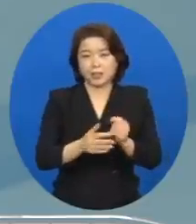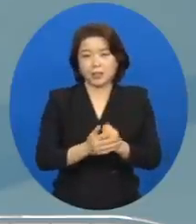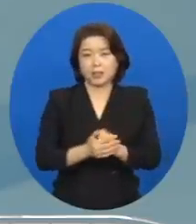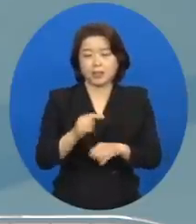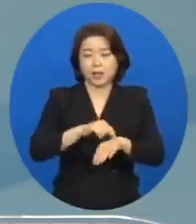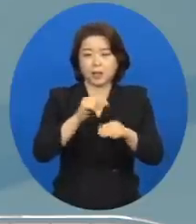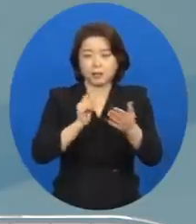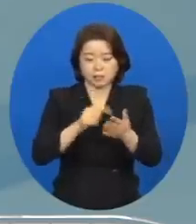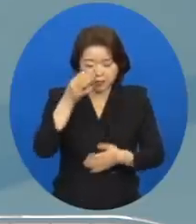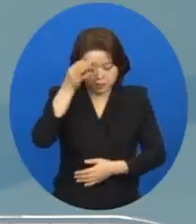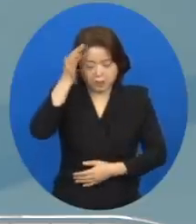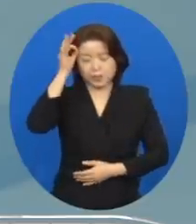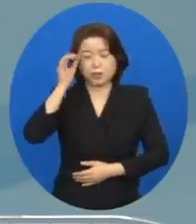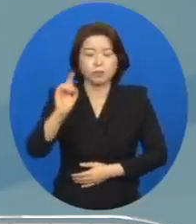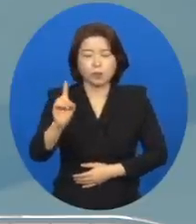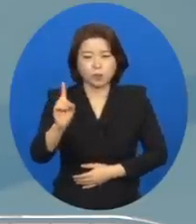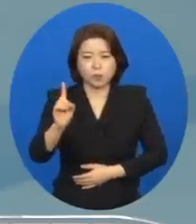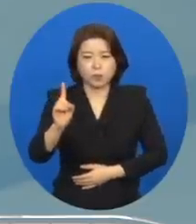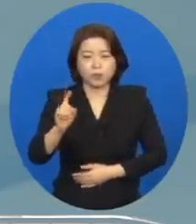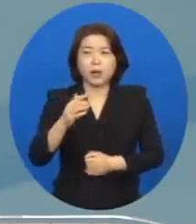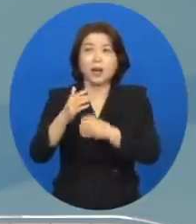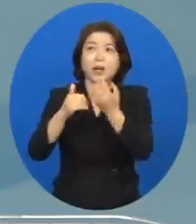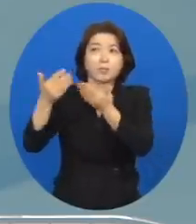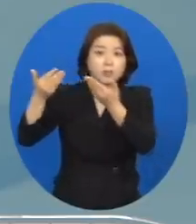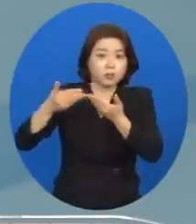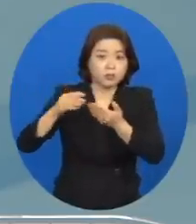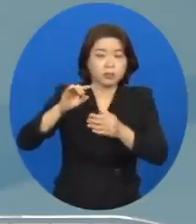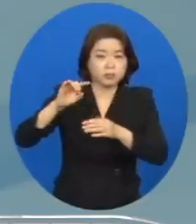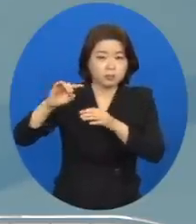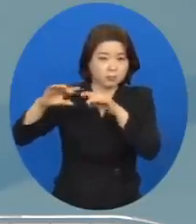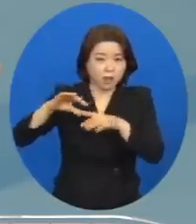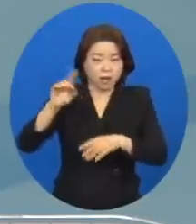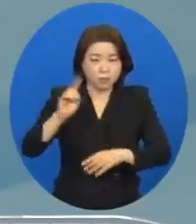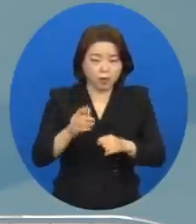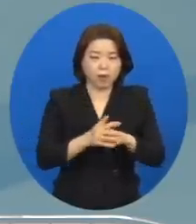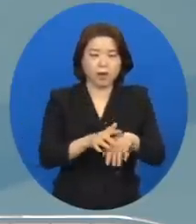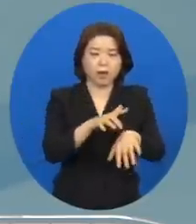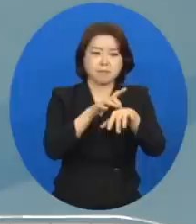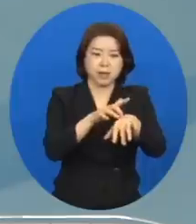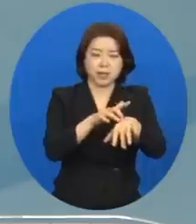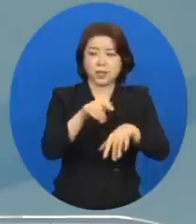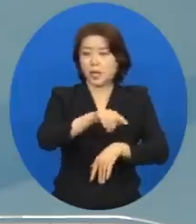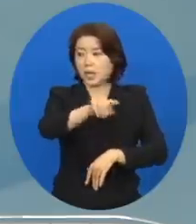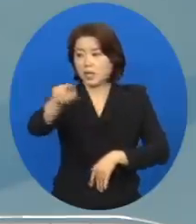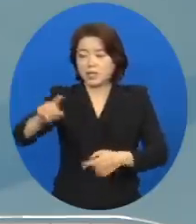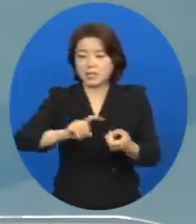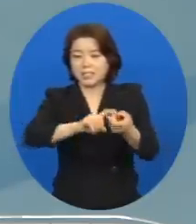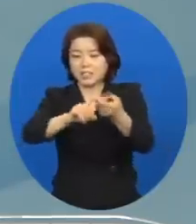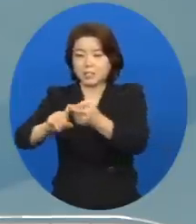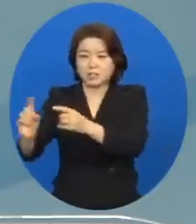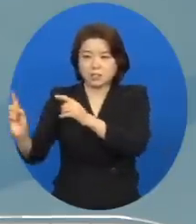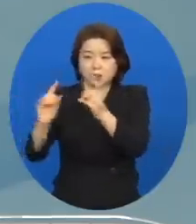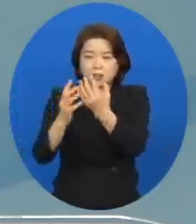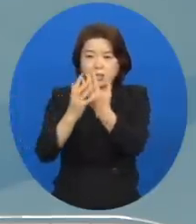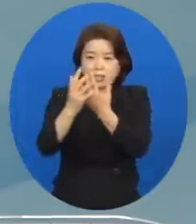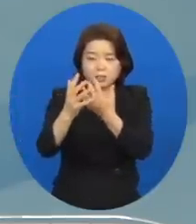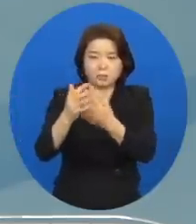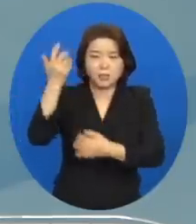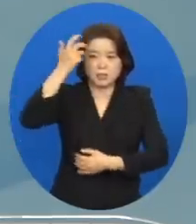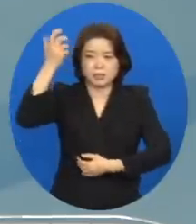마음이 깨달아지는 것이 마귀가 이 연합집회 전체의 영적인